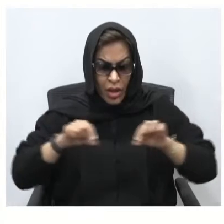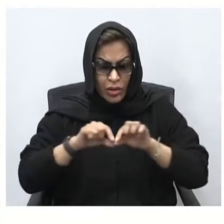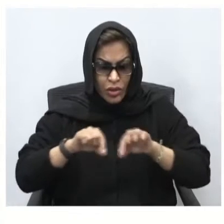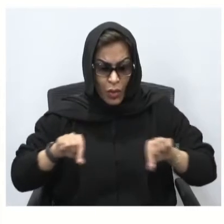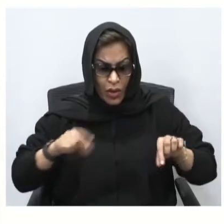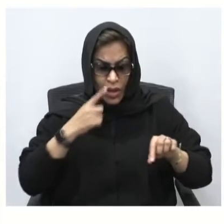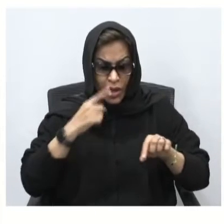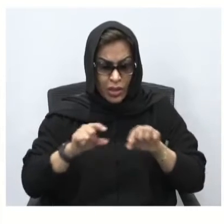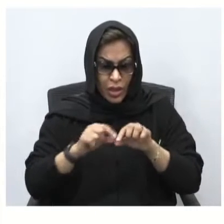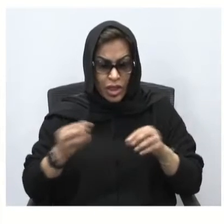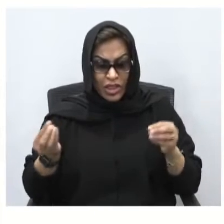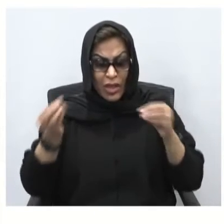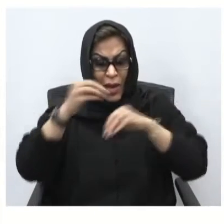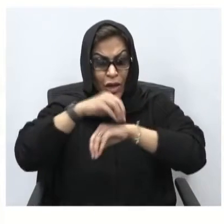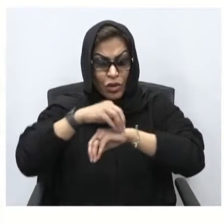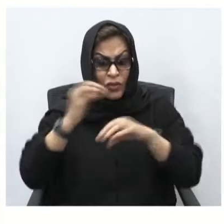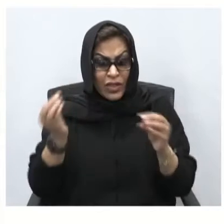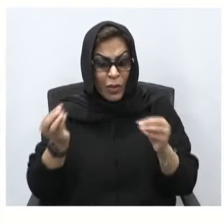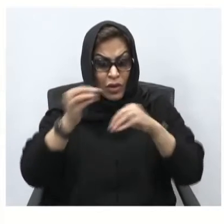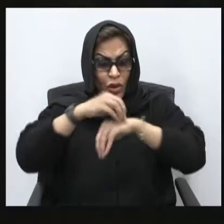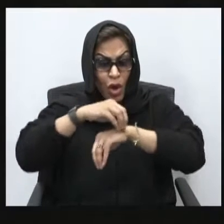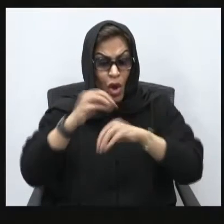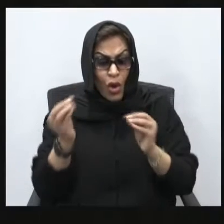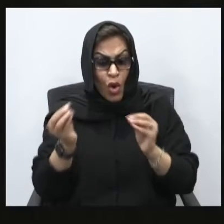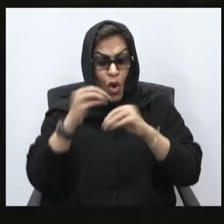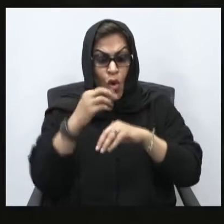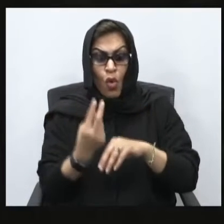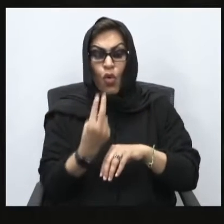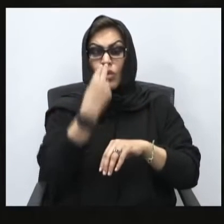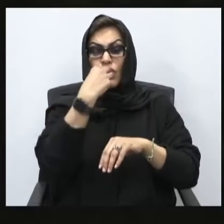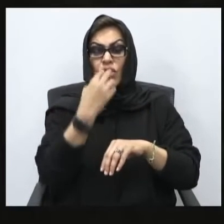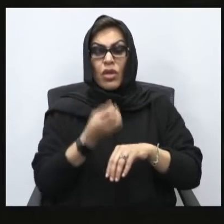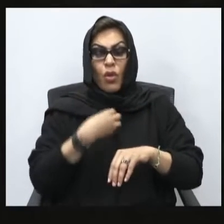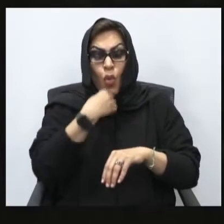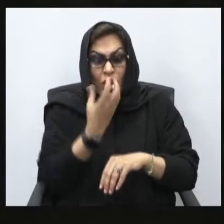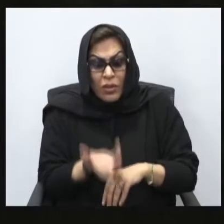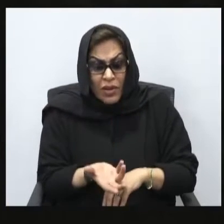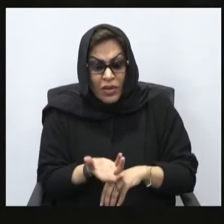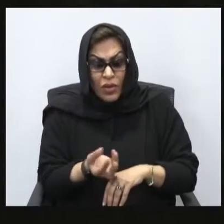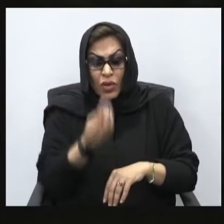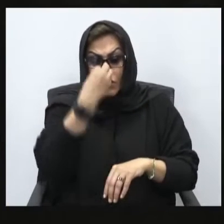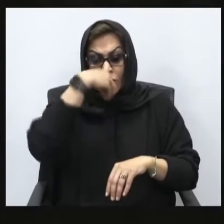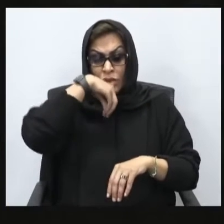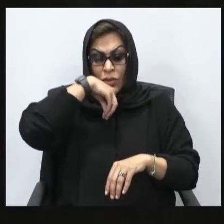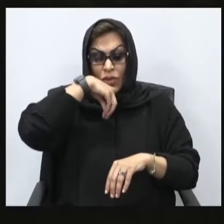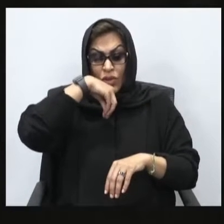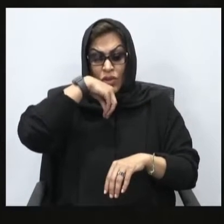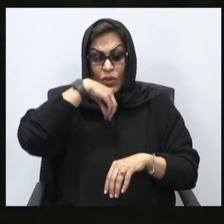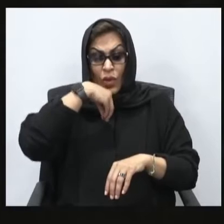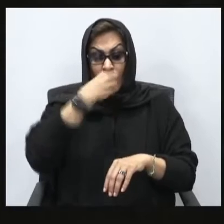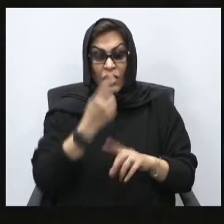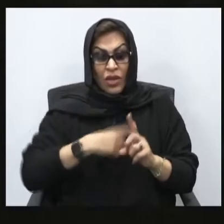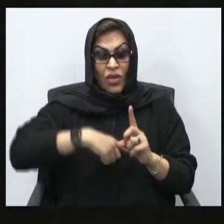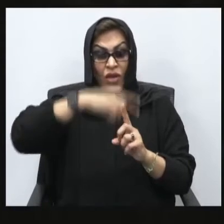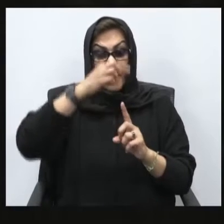الشعيرات الدمويه يتم من خلالها تبادل غاز ثاني اكسيد الكربون والاكسجين بالتبادل اذا زادت نسبه ثاني اكسيد